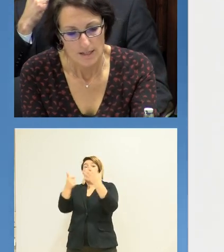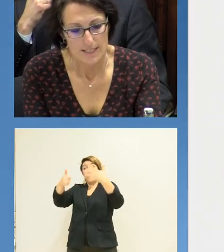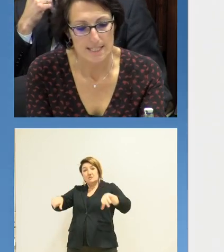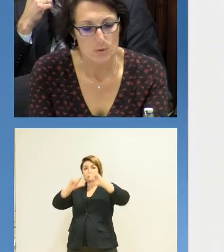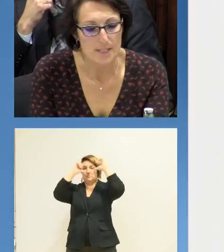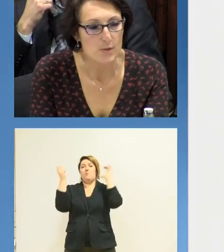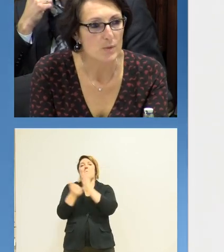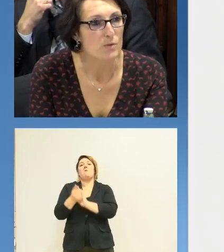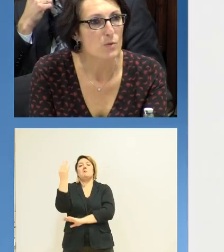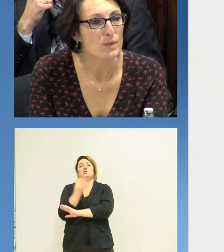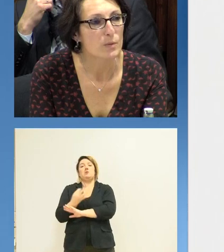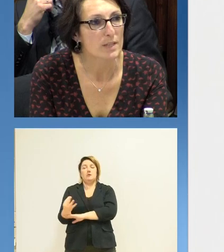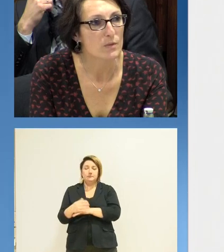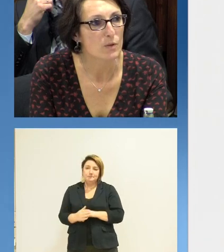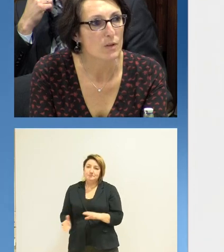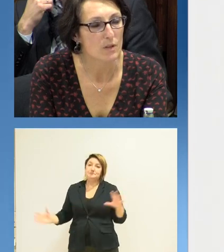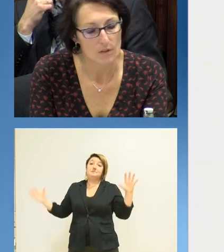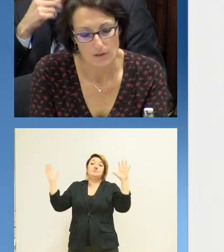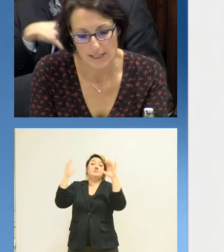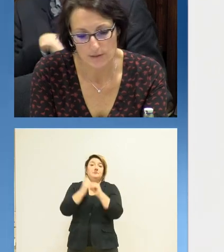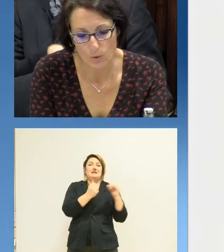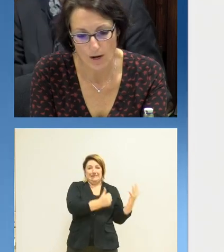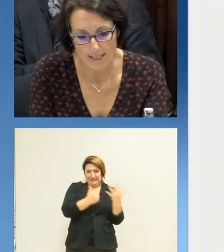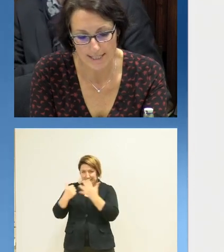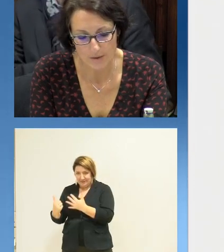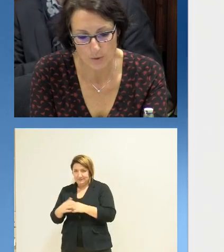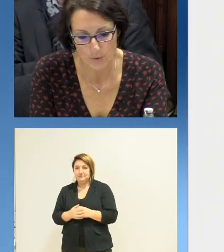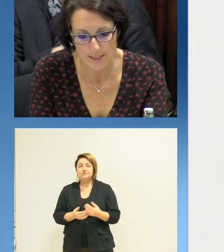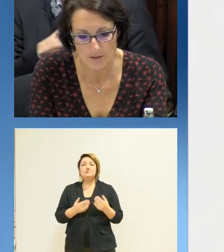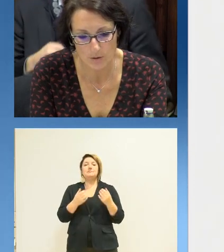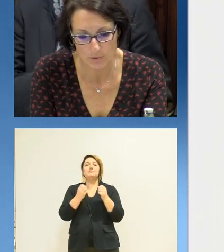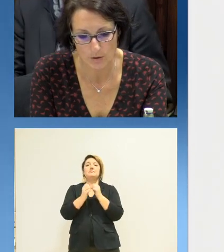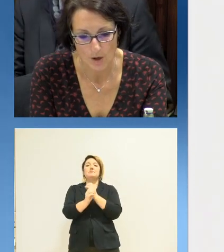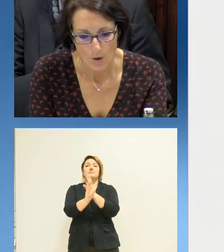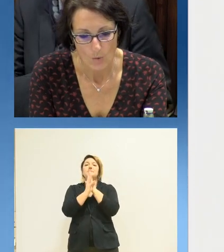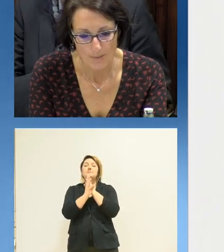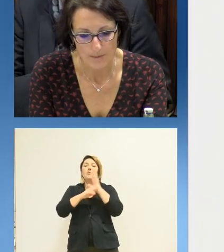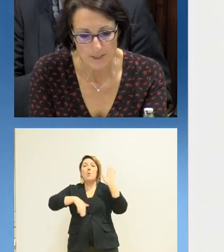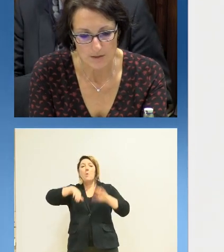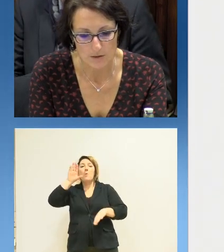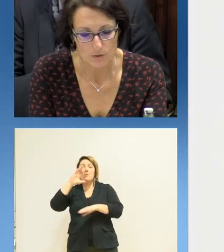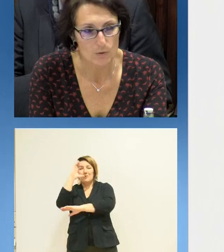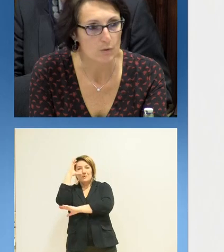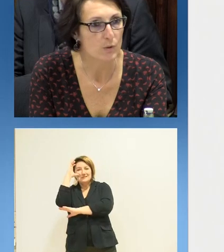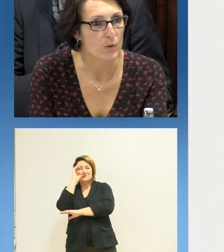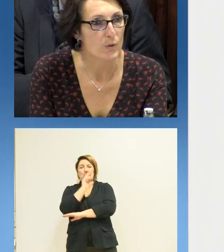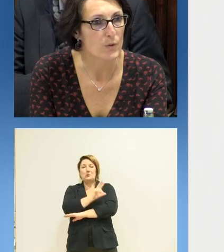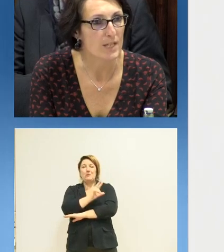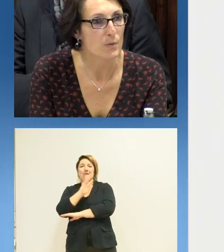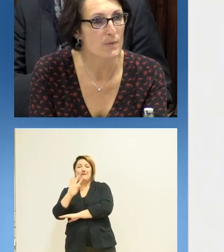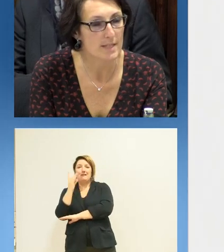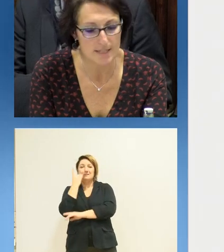les auditions qui se sont déroulées sur les 3 et 4 décembre ont permis d'entendre